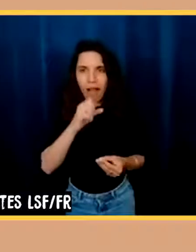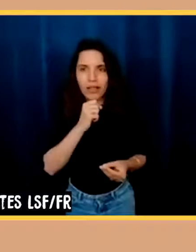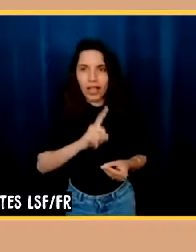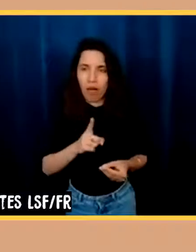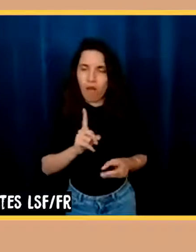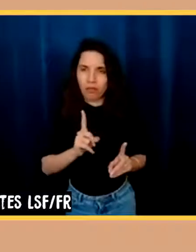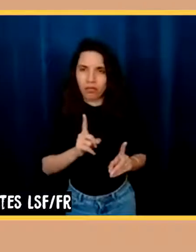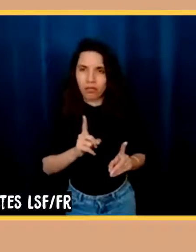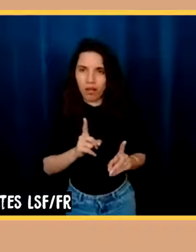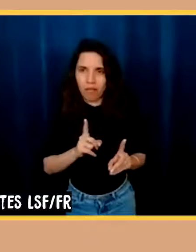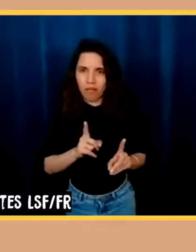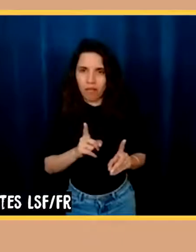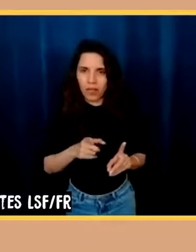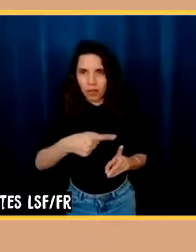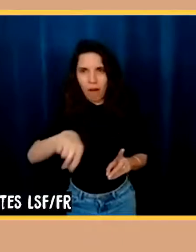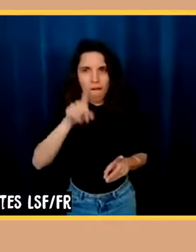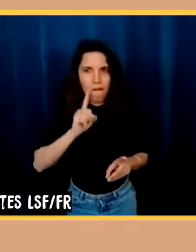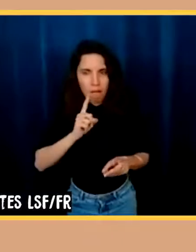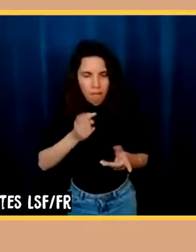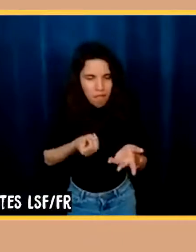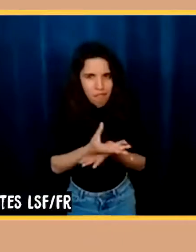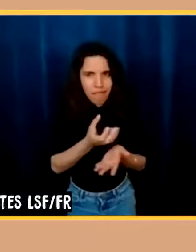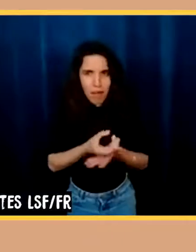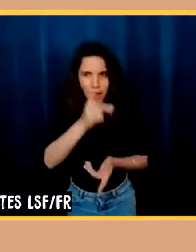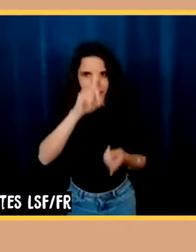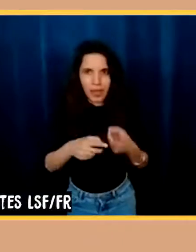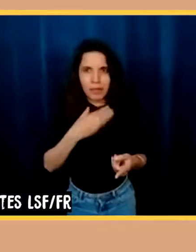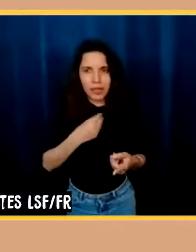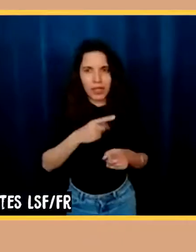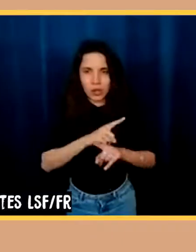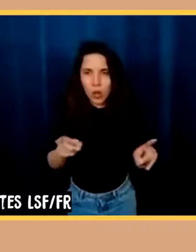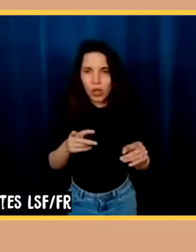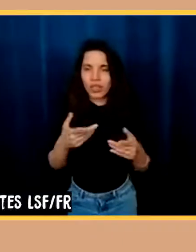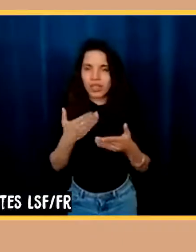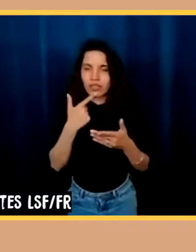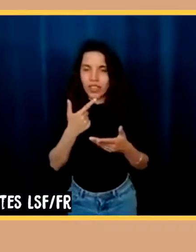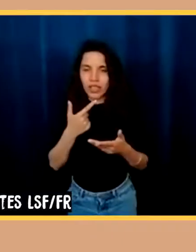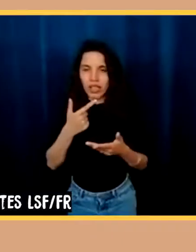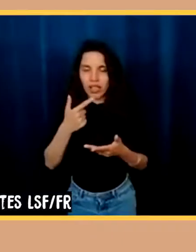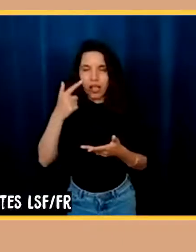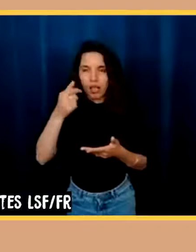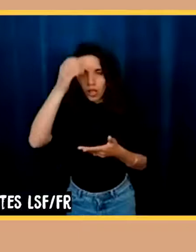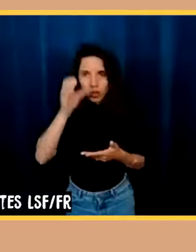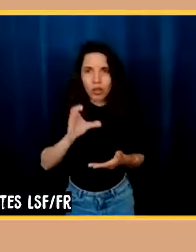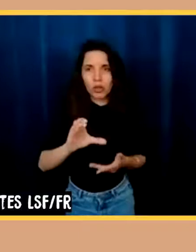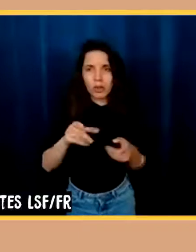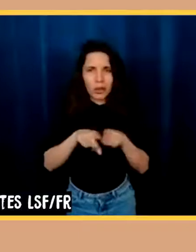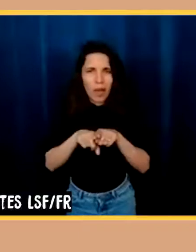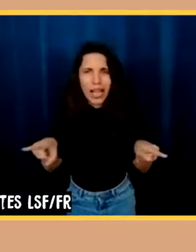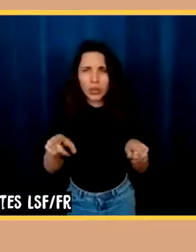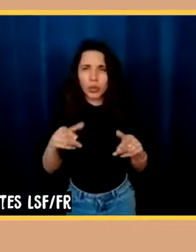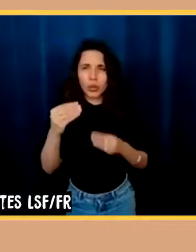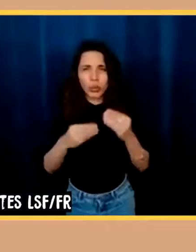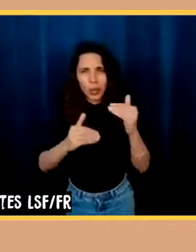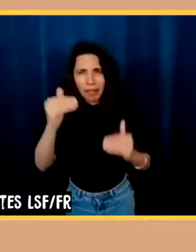point. C'est une transmission injuste, inégalitaire dans la transmission justement des connaissances,